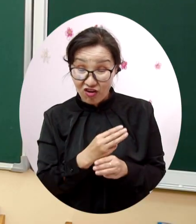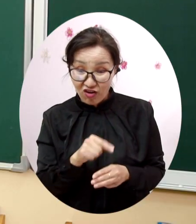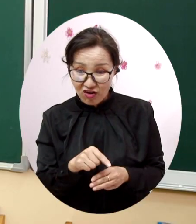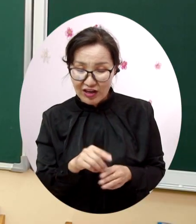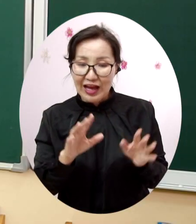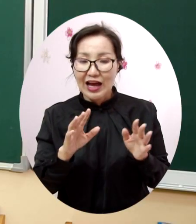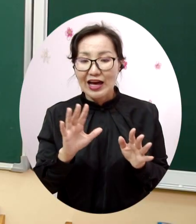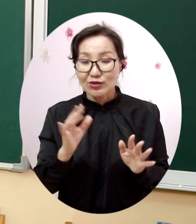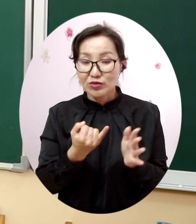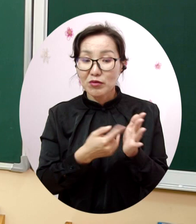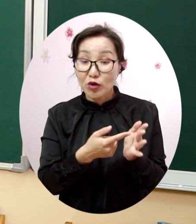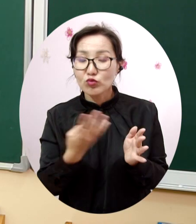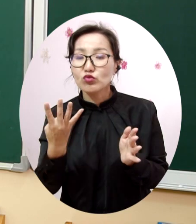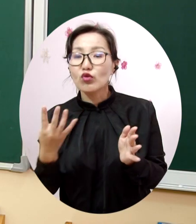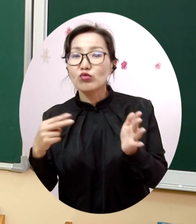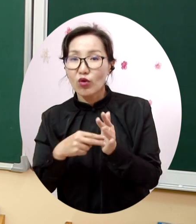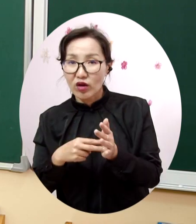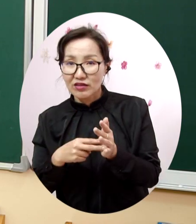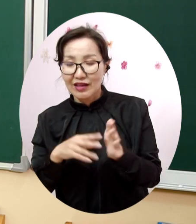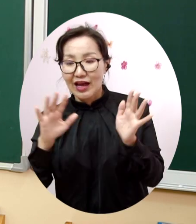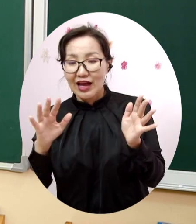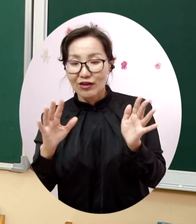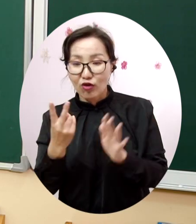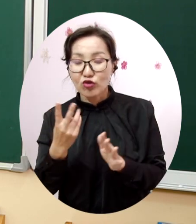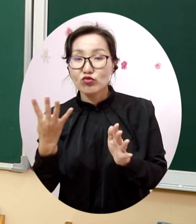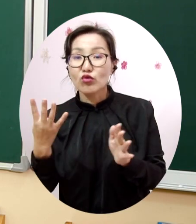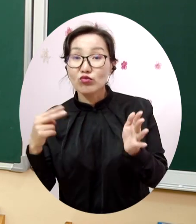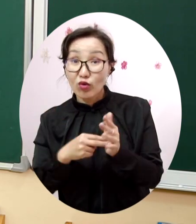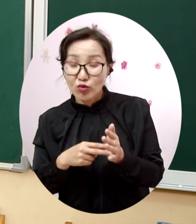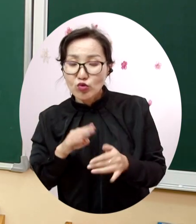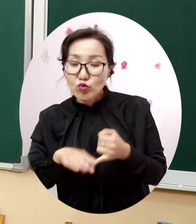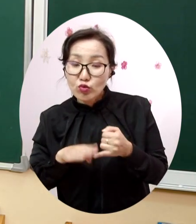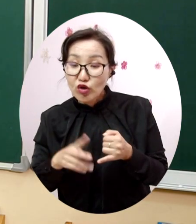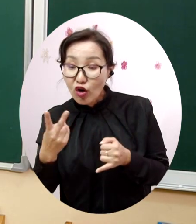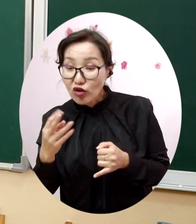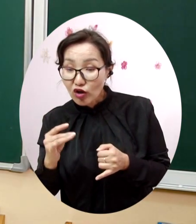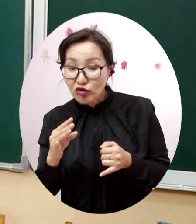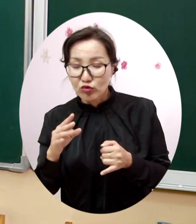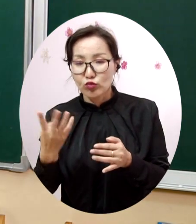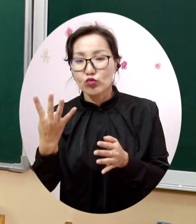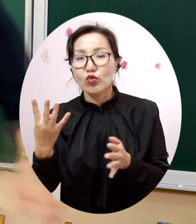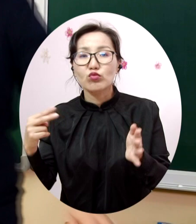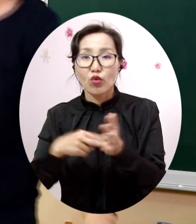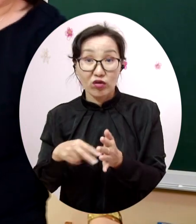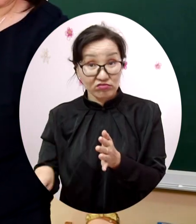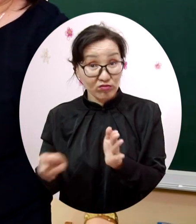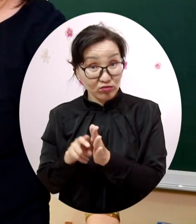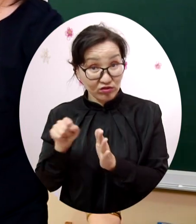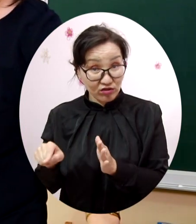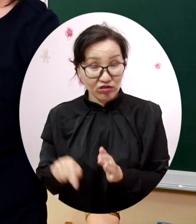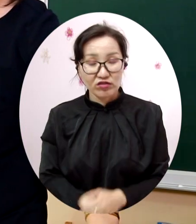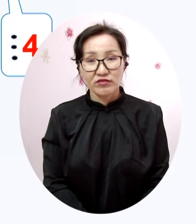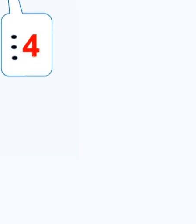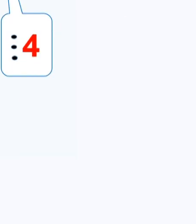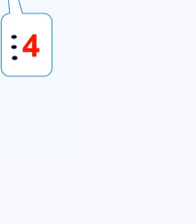маань 4-т хуваагдана. 12 4-т хуваагдана. Сүүлийн 2 орно нь 4-т хуваагдвал тэр тоо 4-т хуваагддаг байх